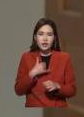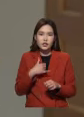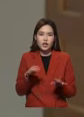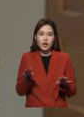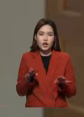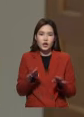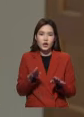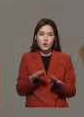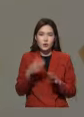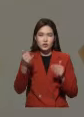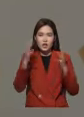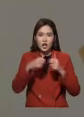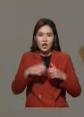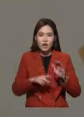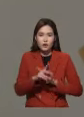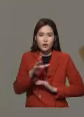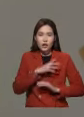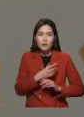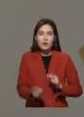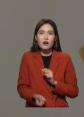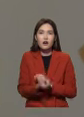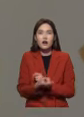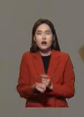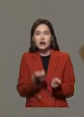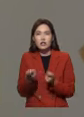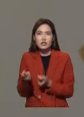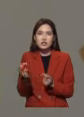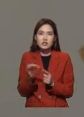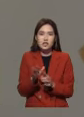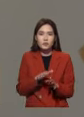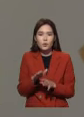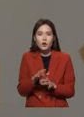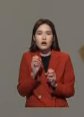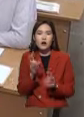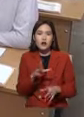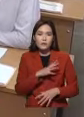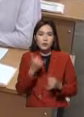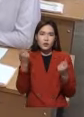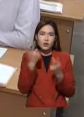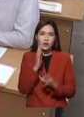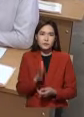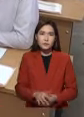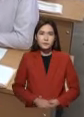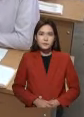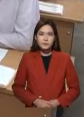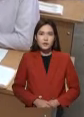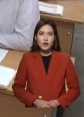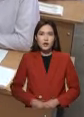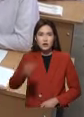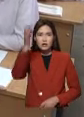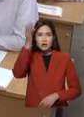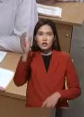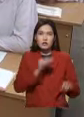берді осындай сумма аласыз дегендей. Мүмкін сол кездердің қателігі кетті ма? Нақты білмейміз ал қайдан кеткенін қателігін. Білім